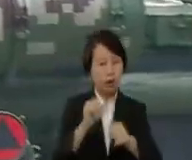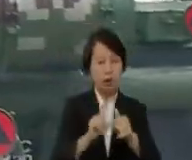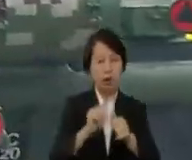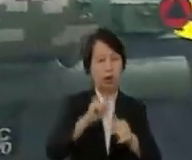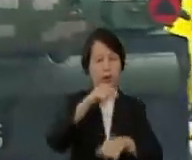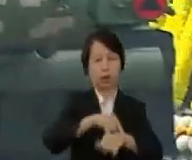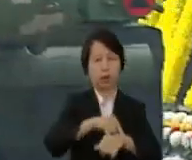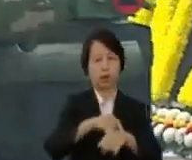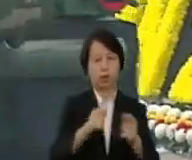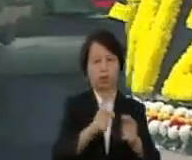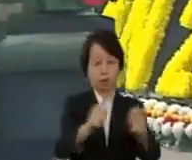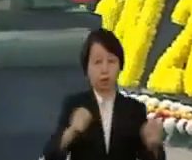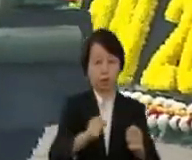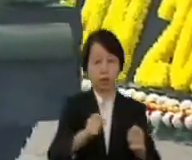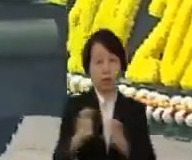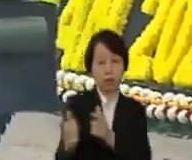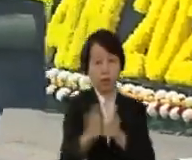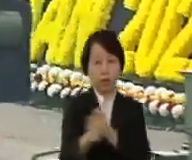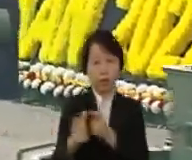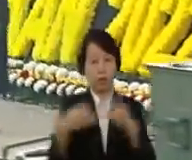Di medan peperangan.